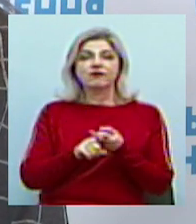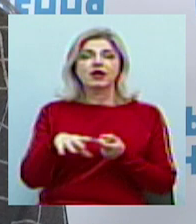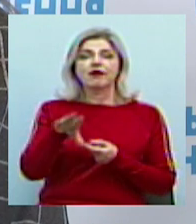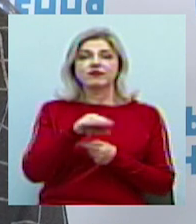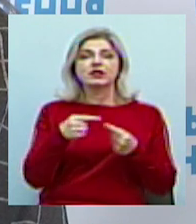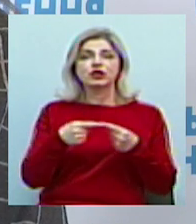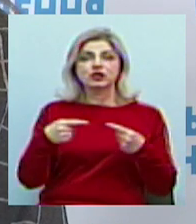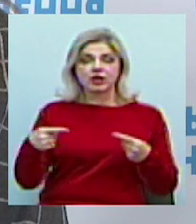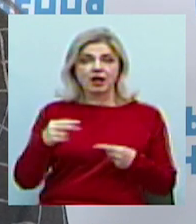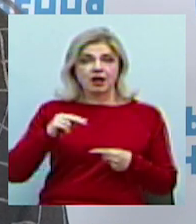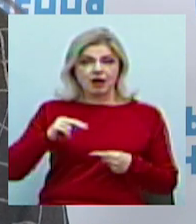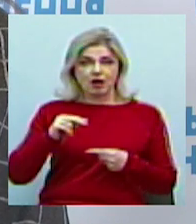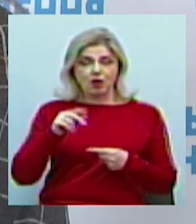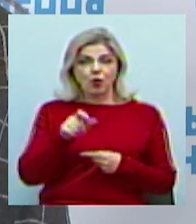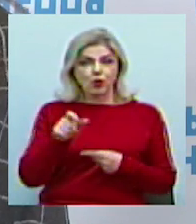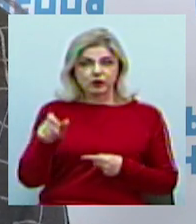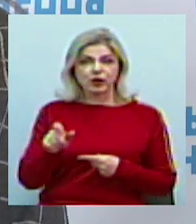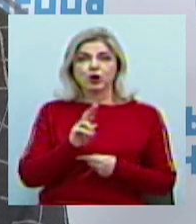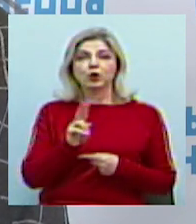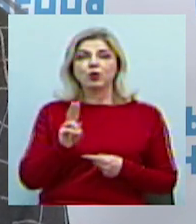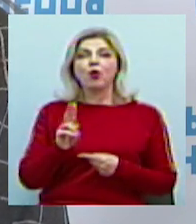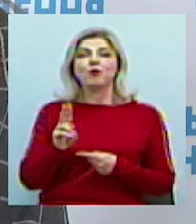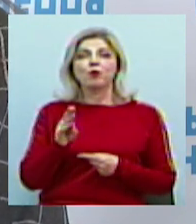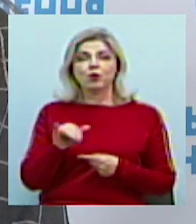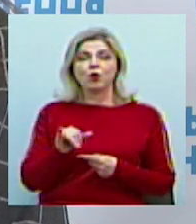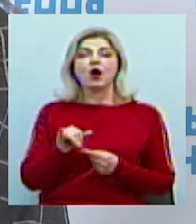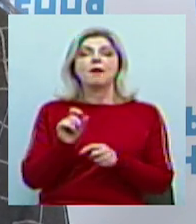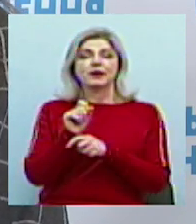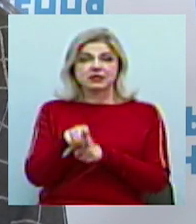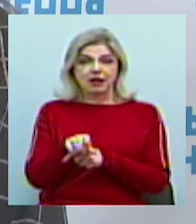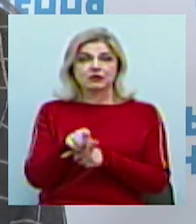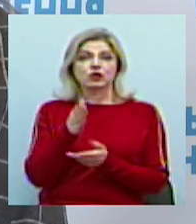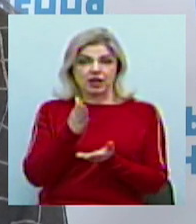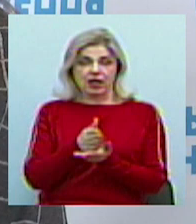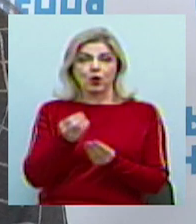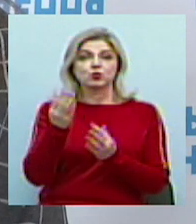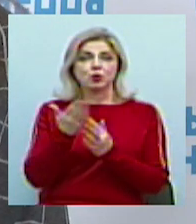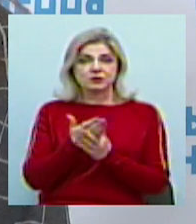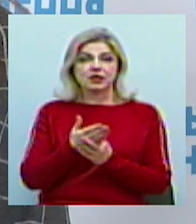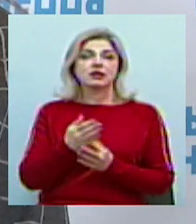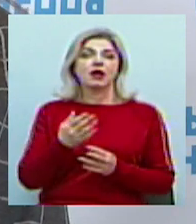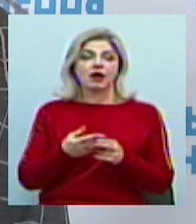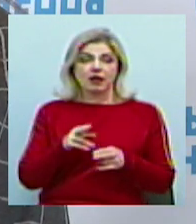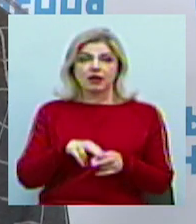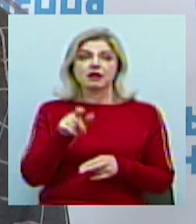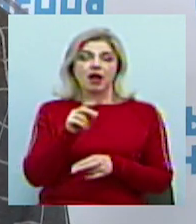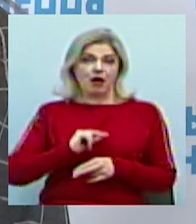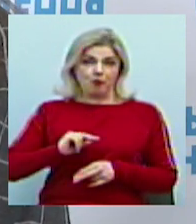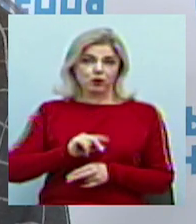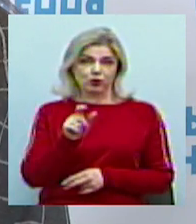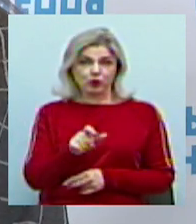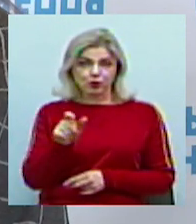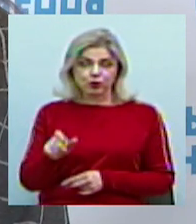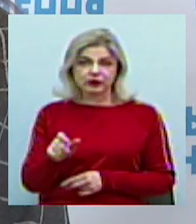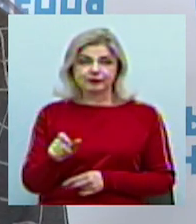інших працівників, всіх інших осіб, яким призначена субсидія, це, як правило, працюючі громадяни